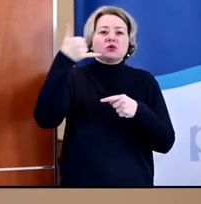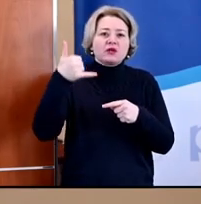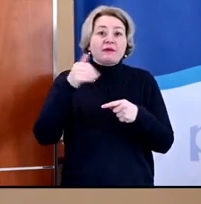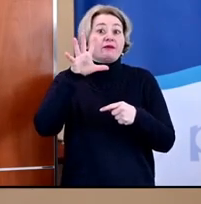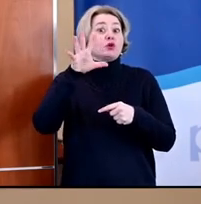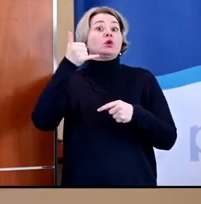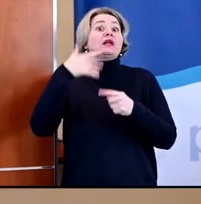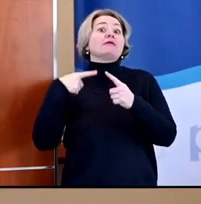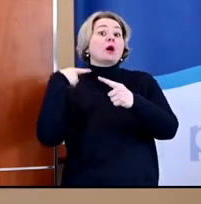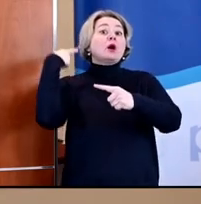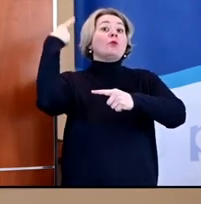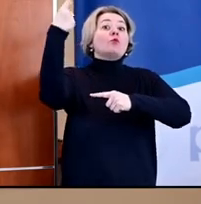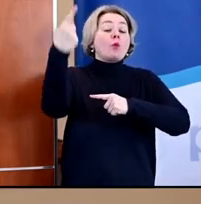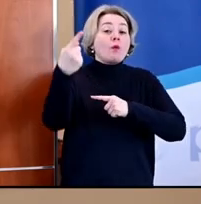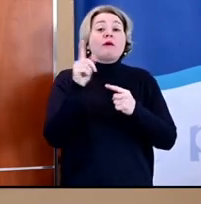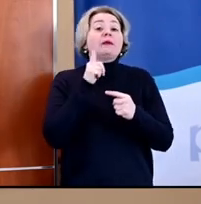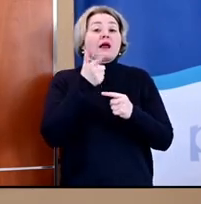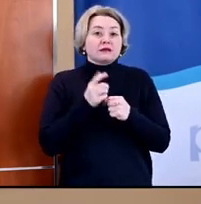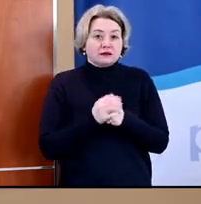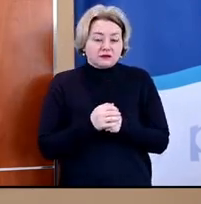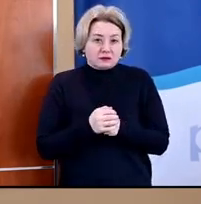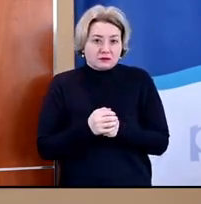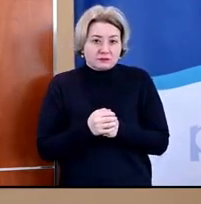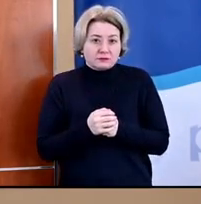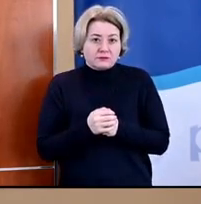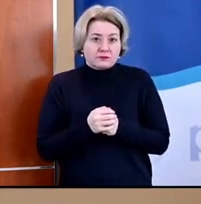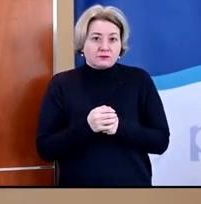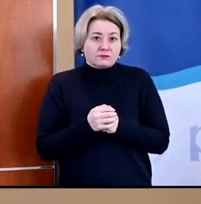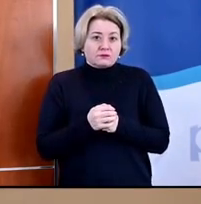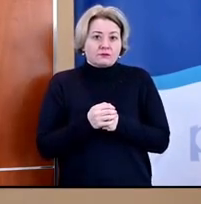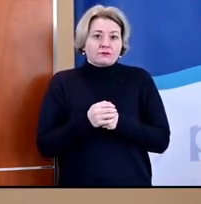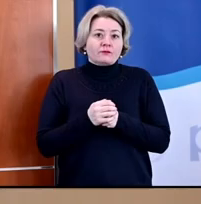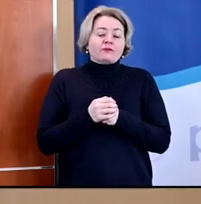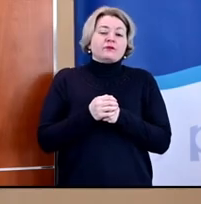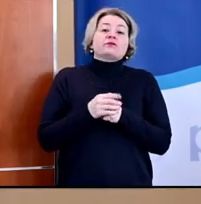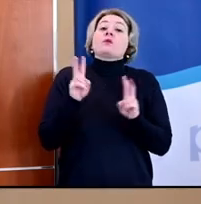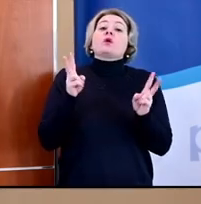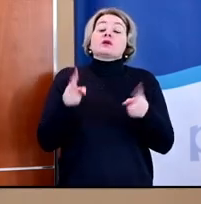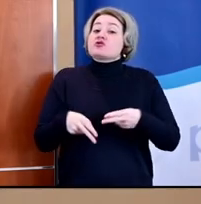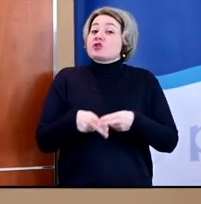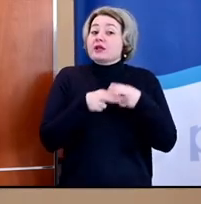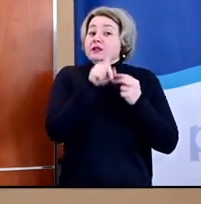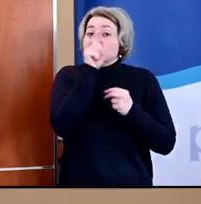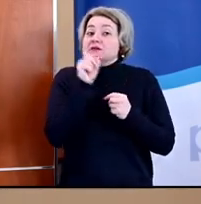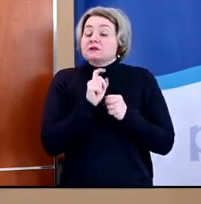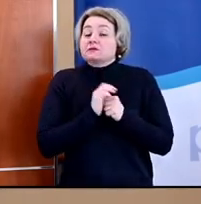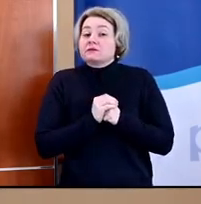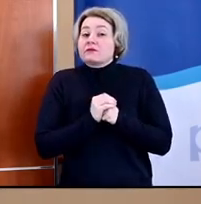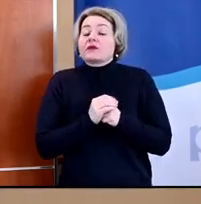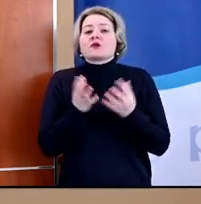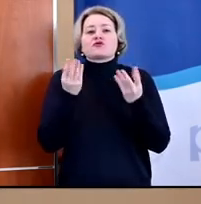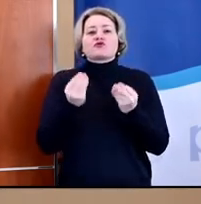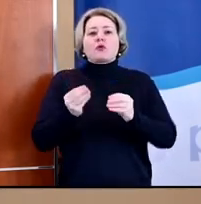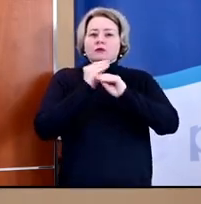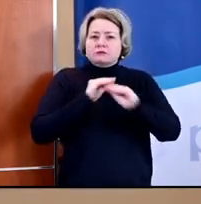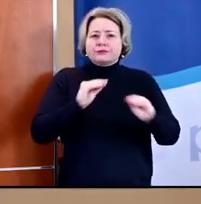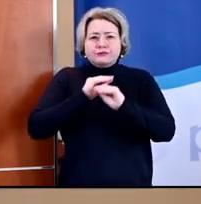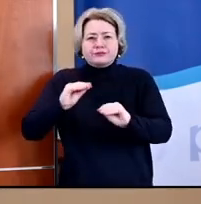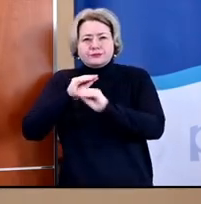év múlva ezt úgy segítettük elő hogy nagyon sok képzést